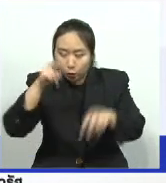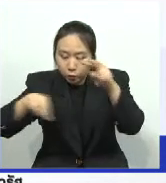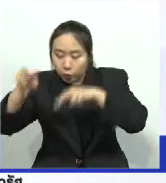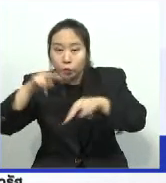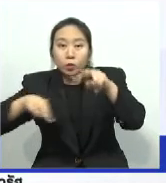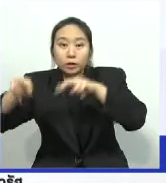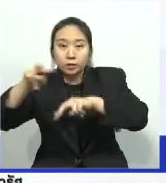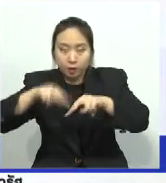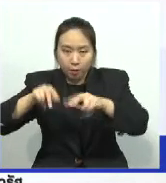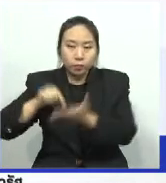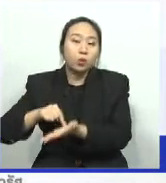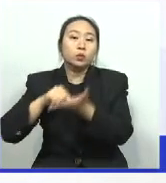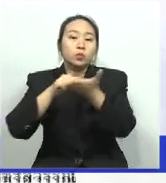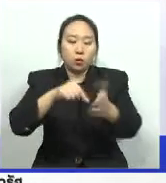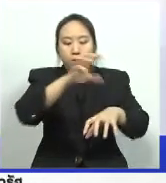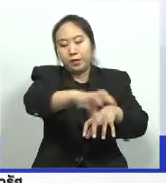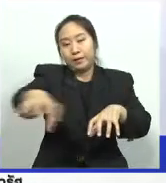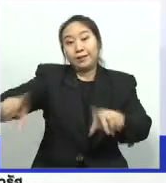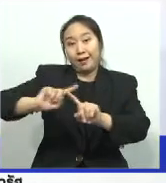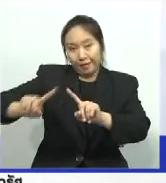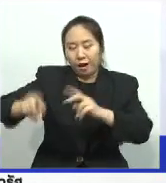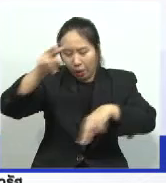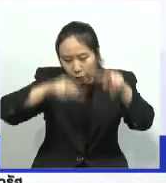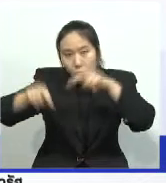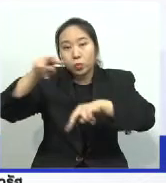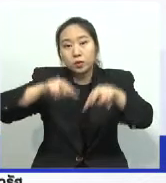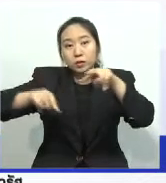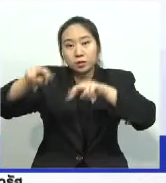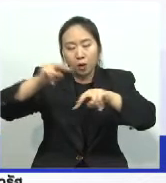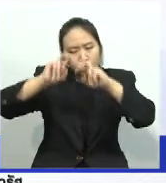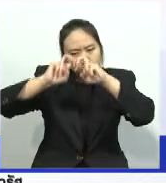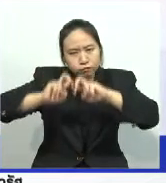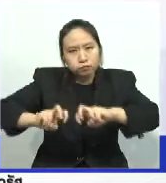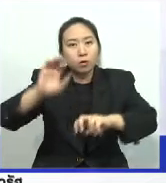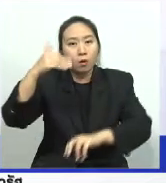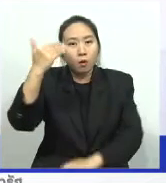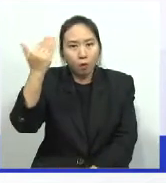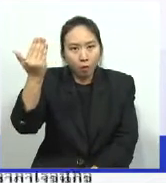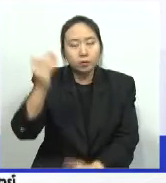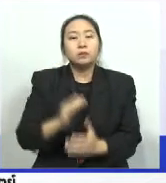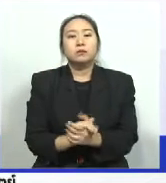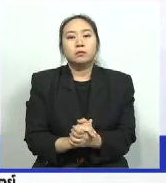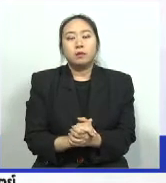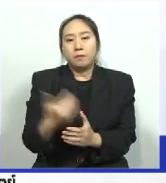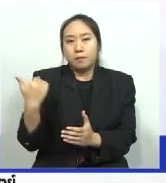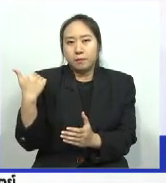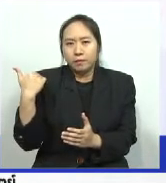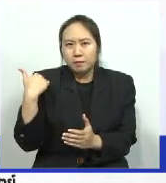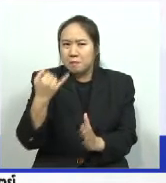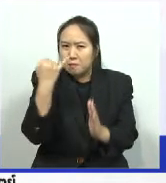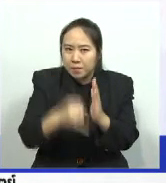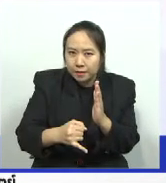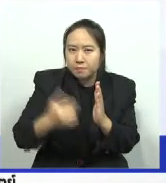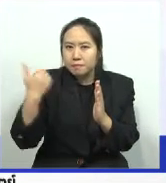งนะครับโดยส่งไปที่พื้นที่ต่างๆให้ตรวจสอบข้อเท็จจริงนะครับตรวจสอบข้อเท็จจริงก่อนนะครับว่ามีมูลหรือ